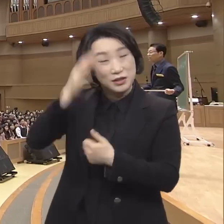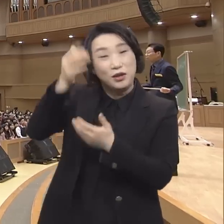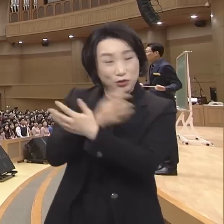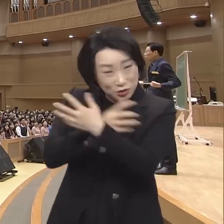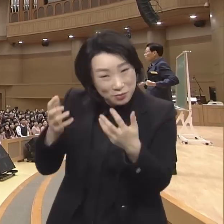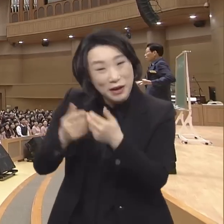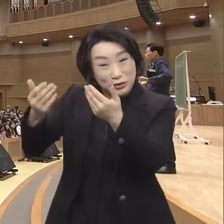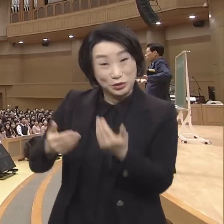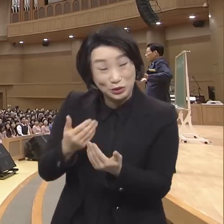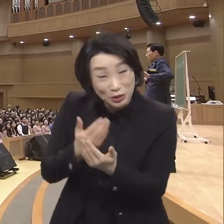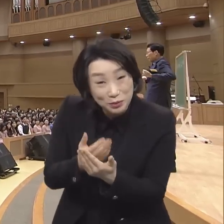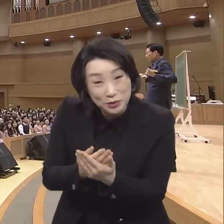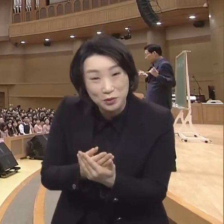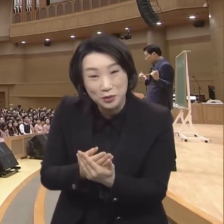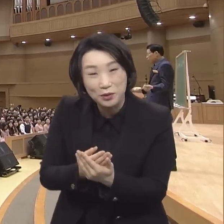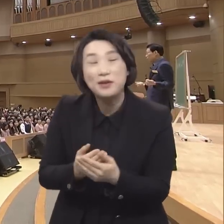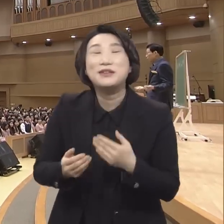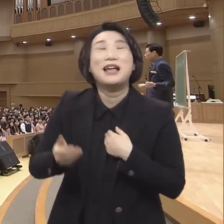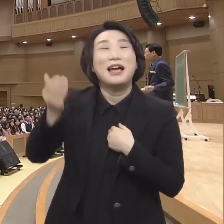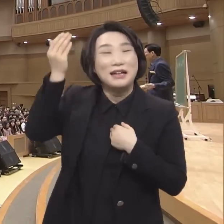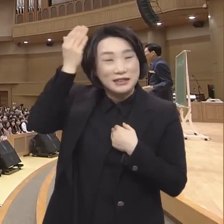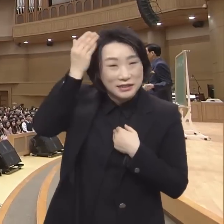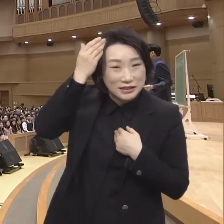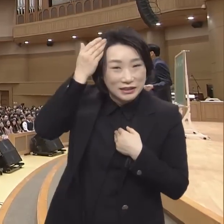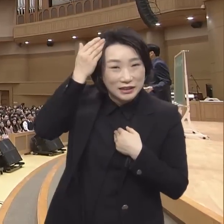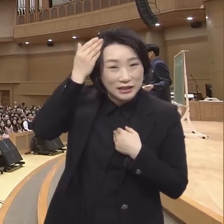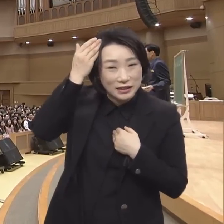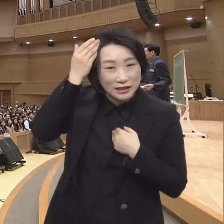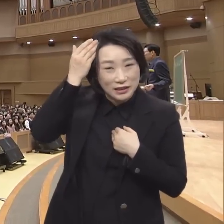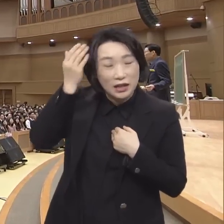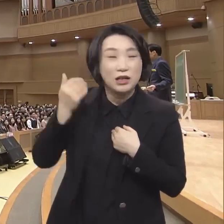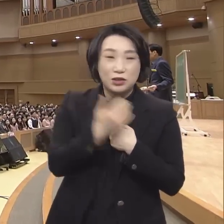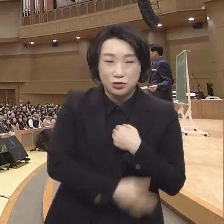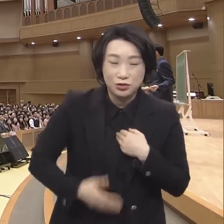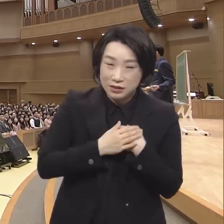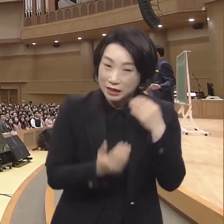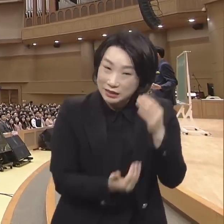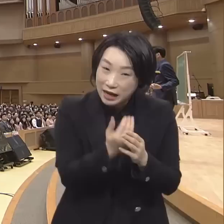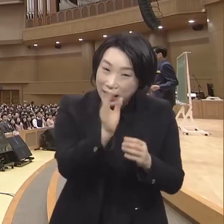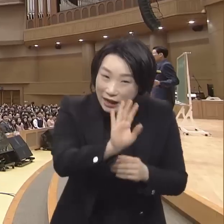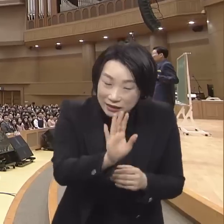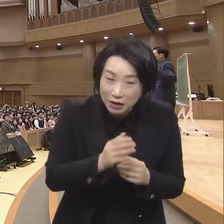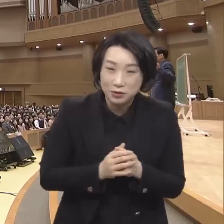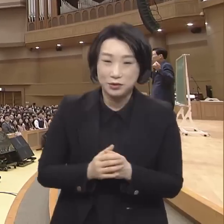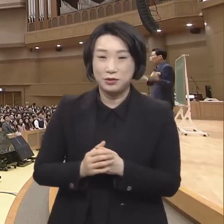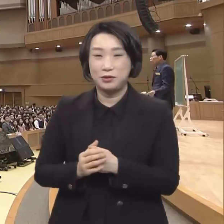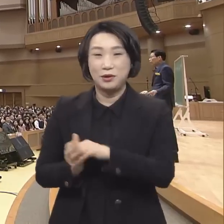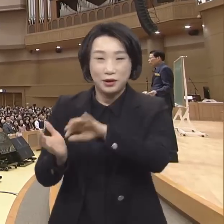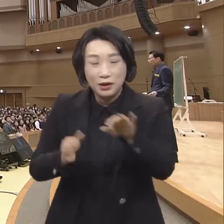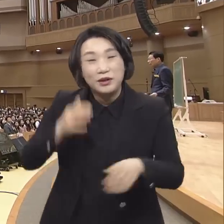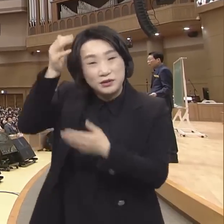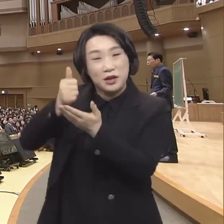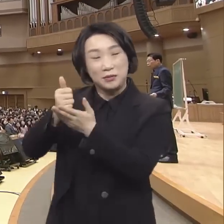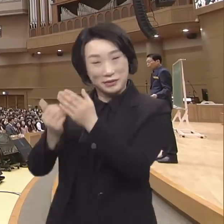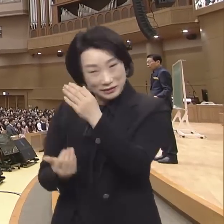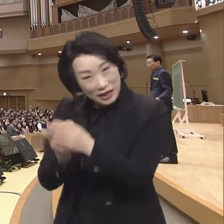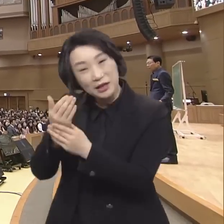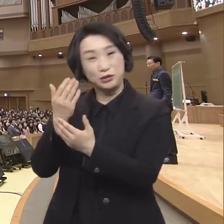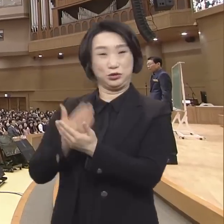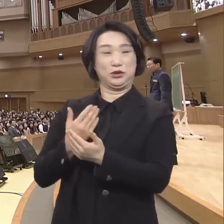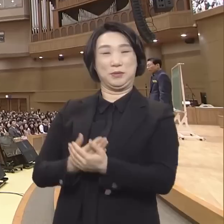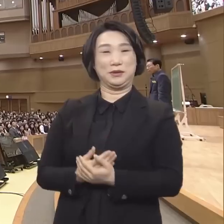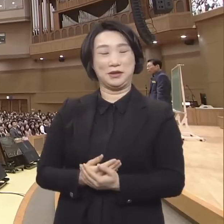하사 내 지식이 육체에서 나지 않고 성령에서 나게